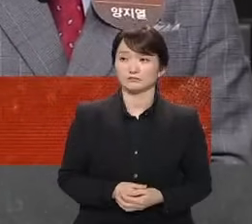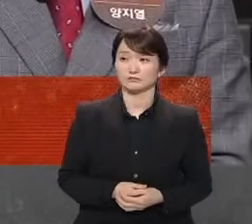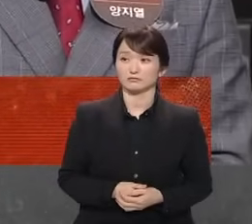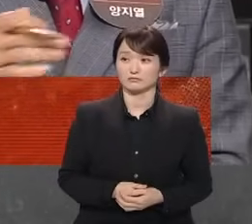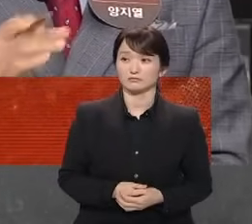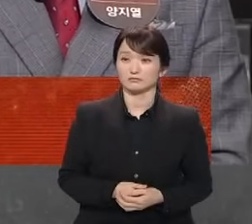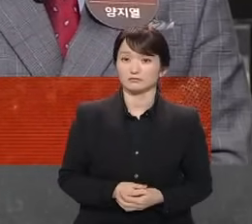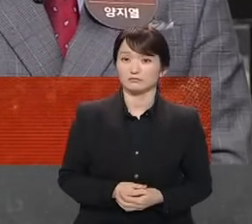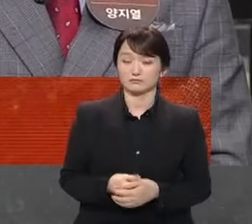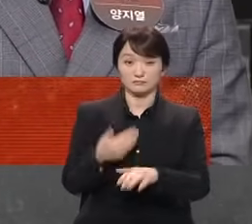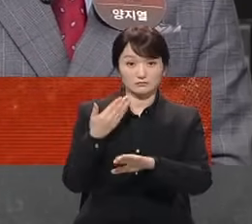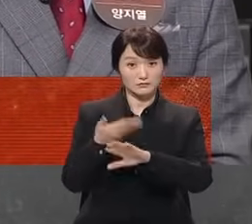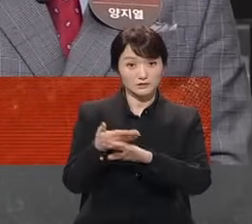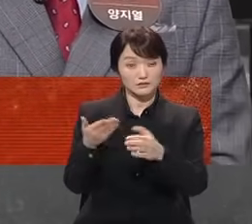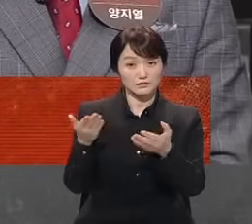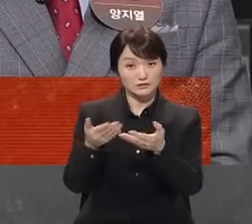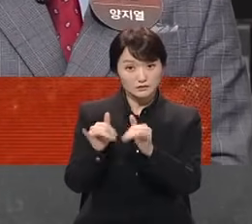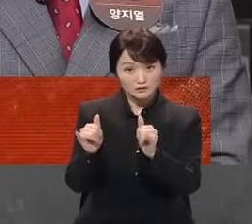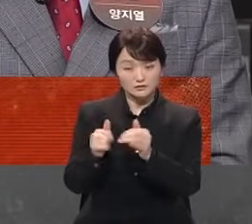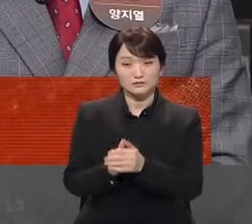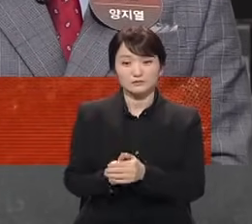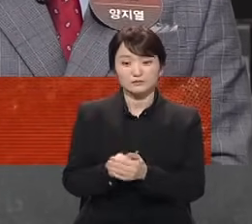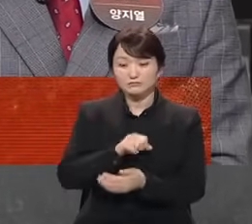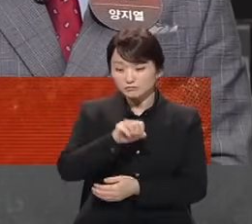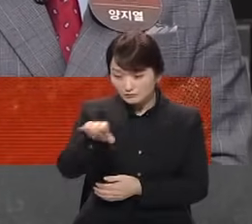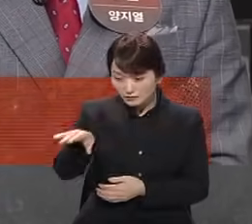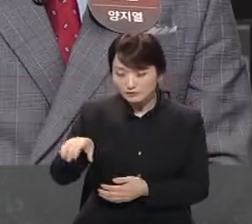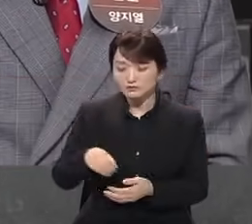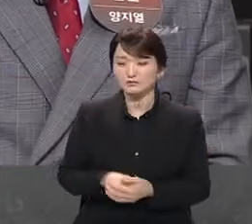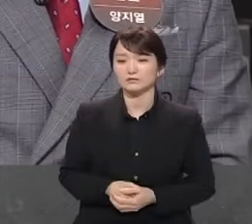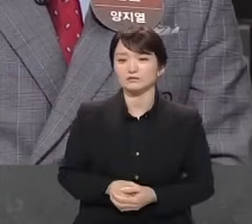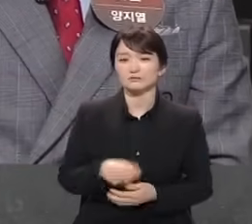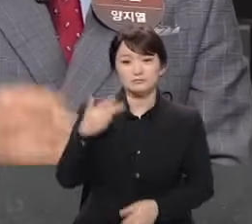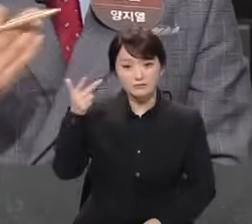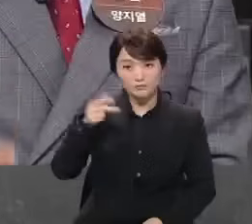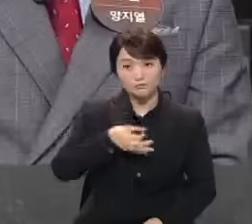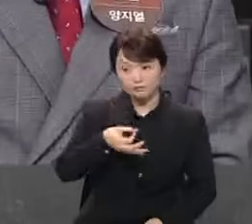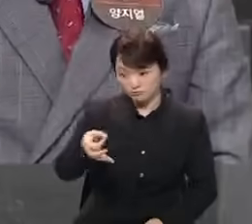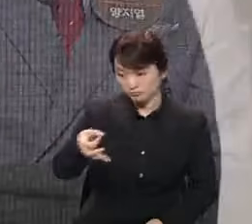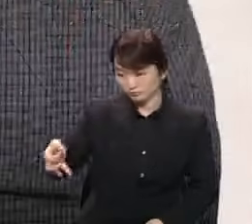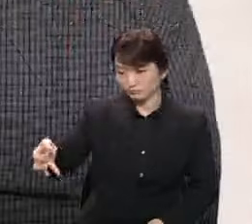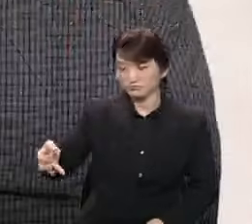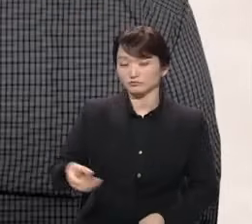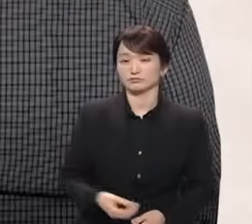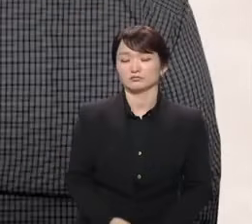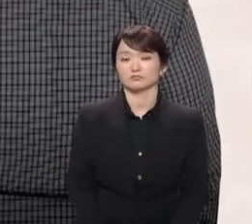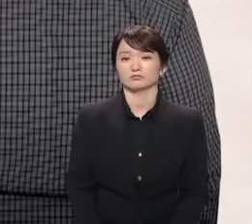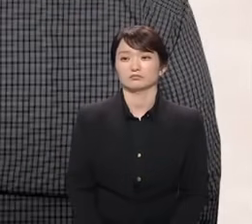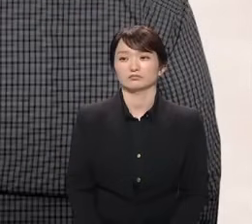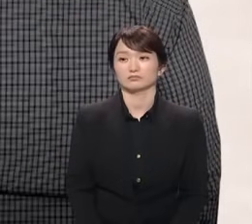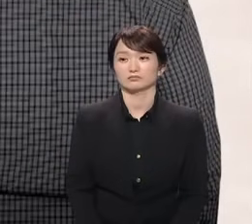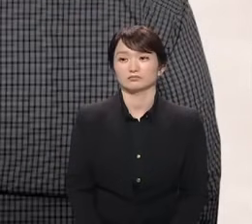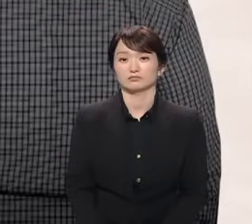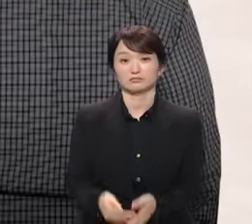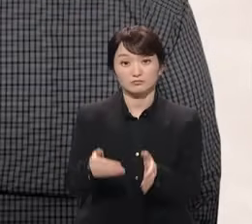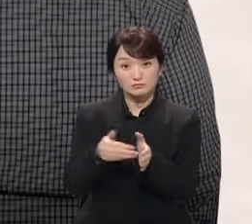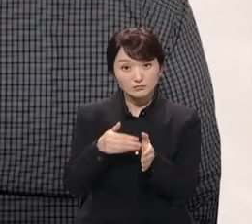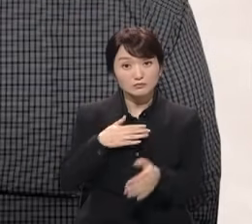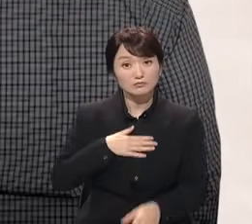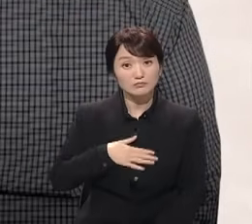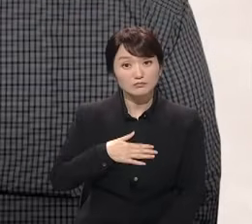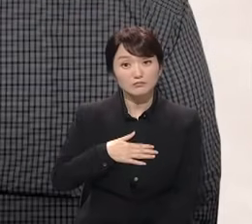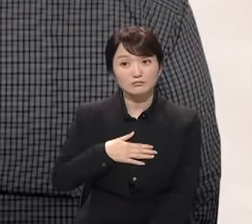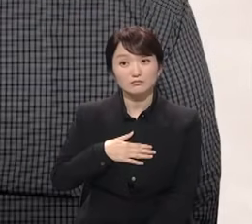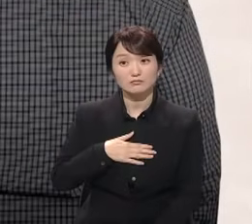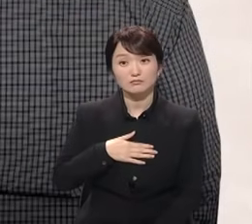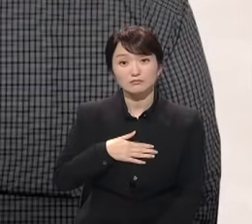제보자분이 다른 직원분들에게도 야 사장님이 다음 주에 돈 주겠다고 합니다라고 얘기를 했답니다. 그렇게 이 끝난 줄 알았는데